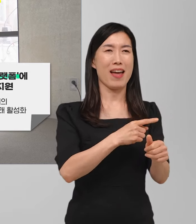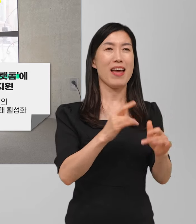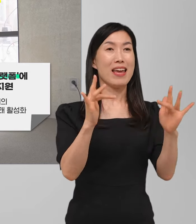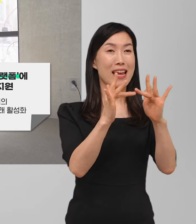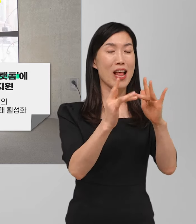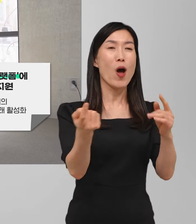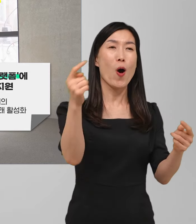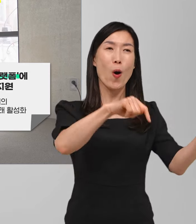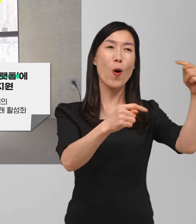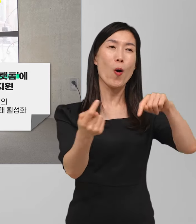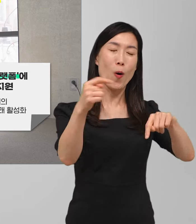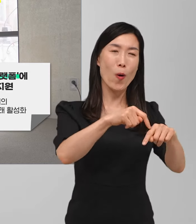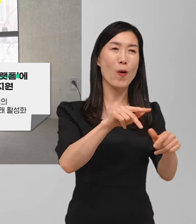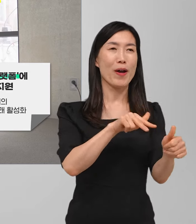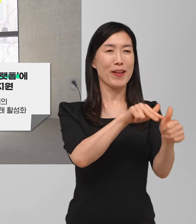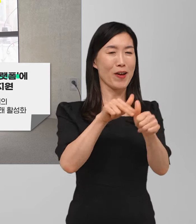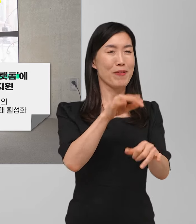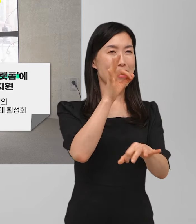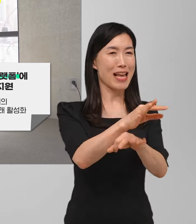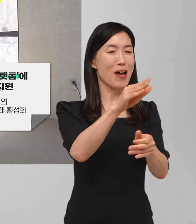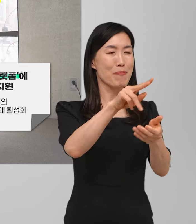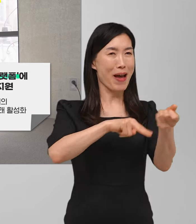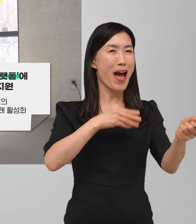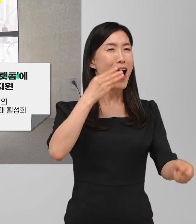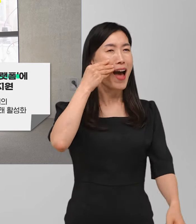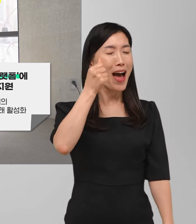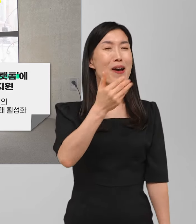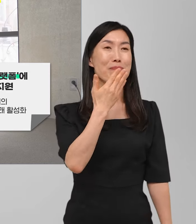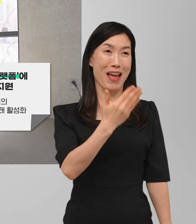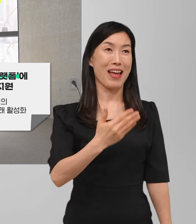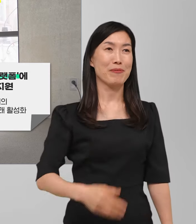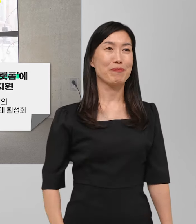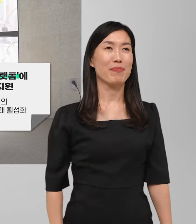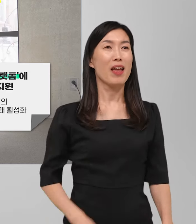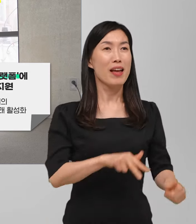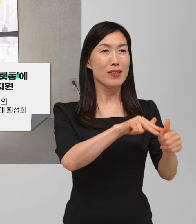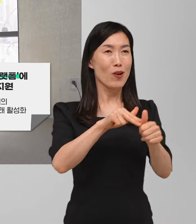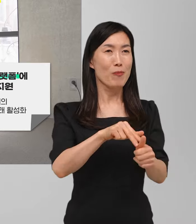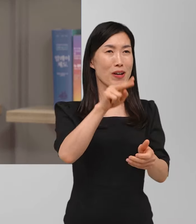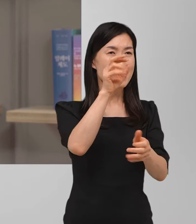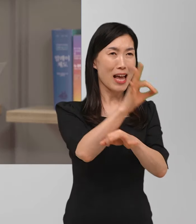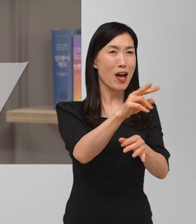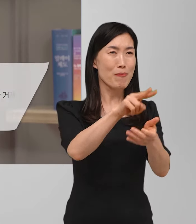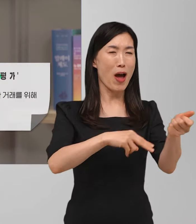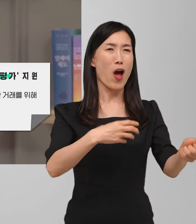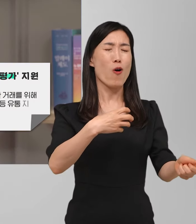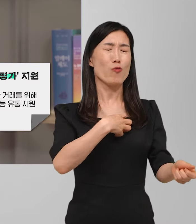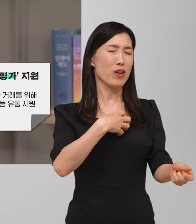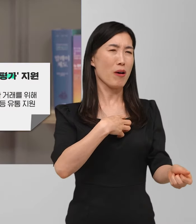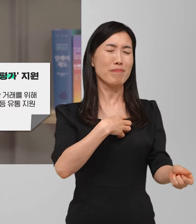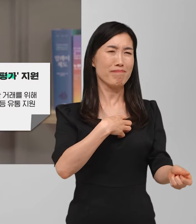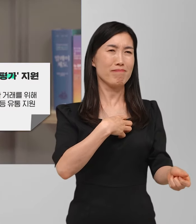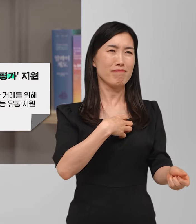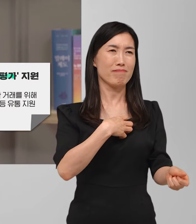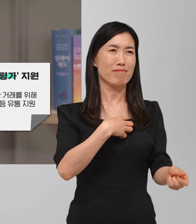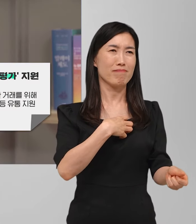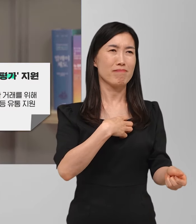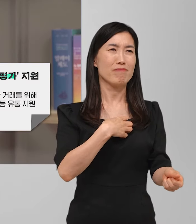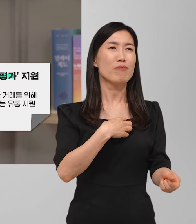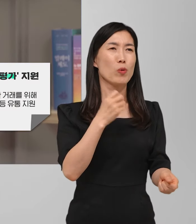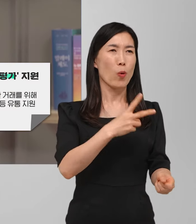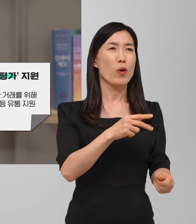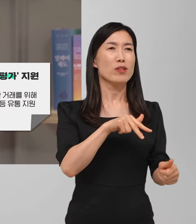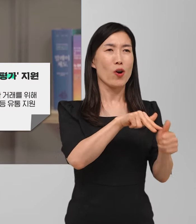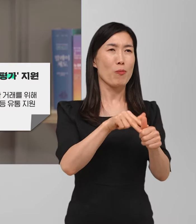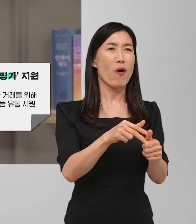곳에서 데이터를 자유롭게 거래할 수 있도록 하는 방안도 법에 규정이 되어 있고요. 또 이런 데이터들이 거래가 안전하게 이루어질